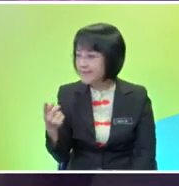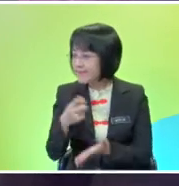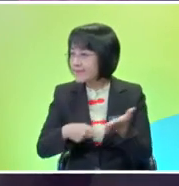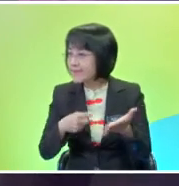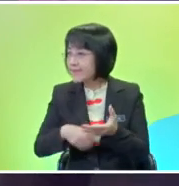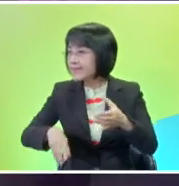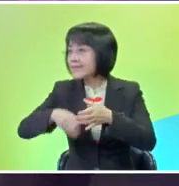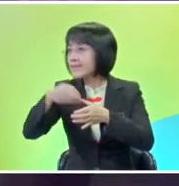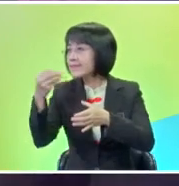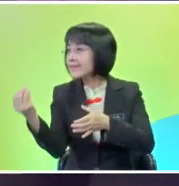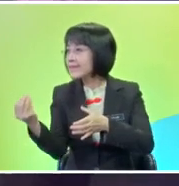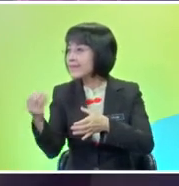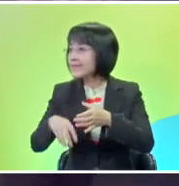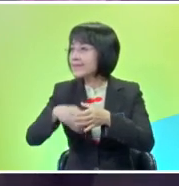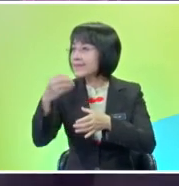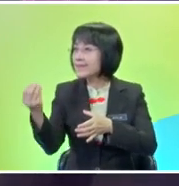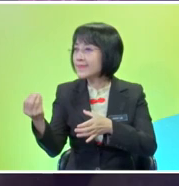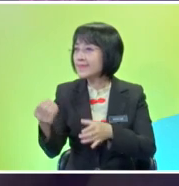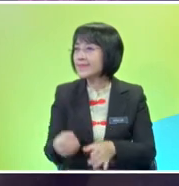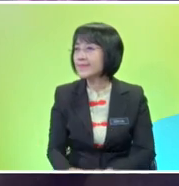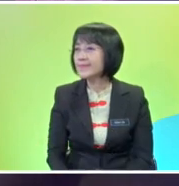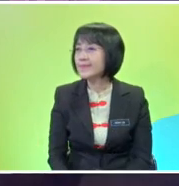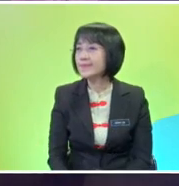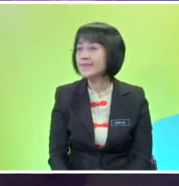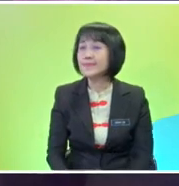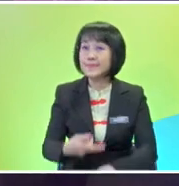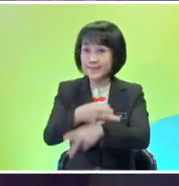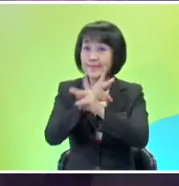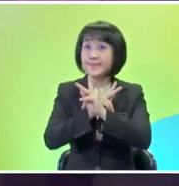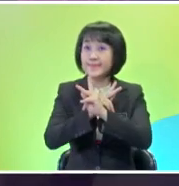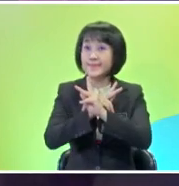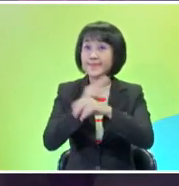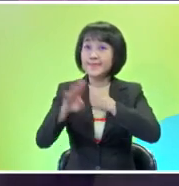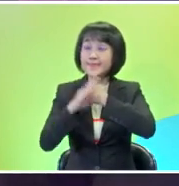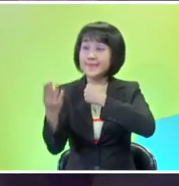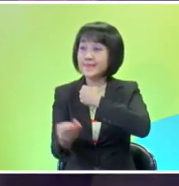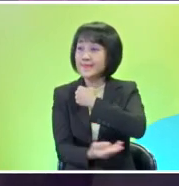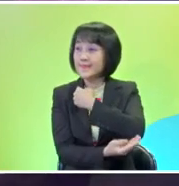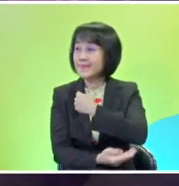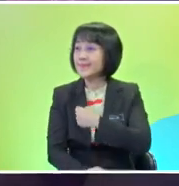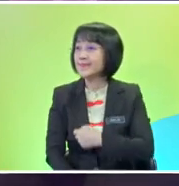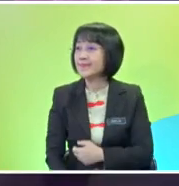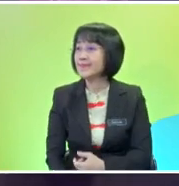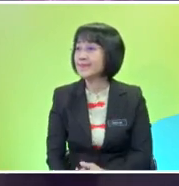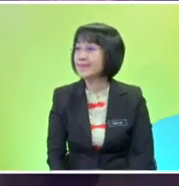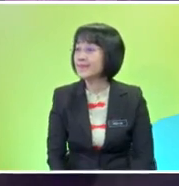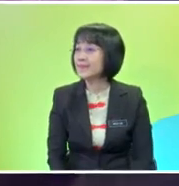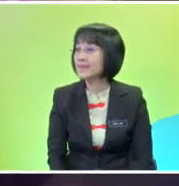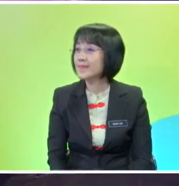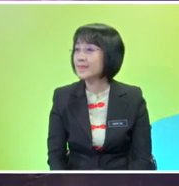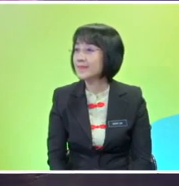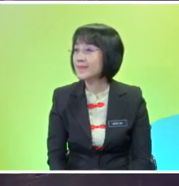luar luar Kalau luar boleh tak Cikgu pinjam bakul tu boleh Cikgu okey bakul okey boleh